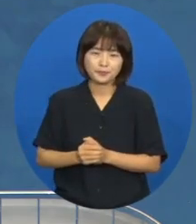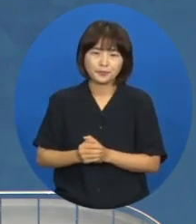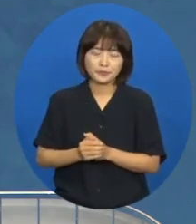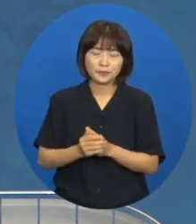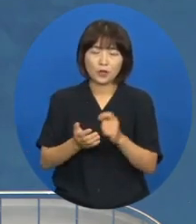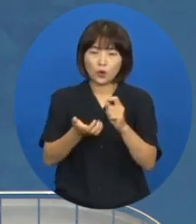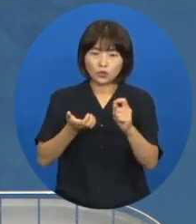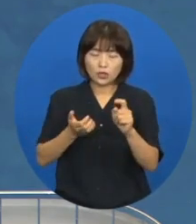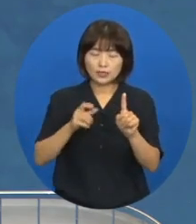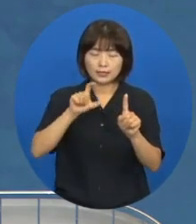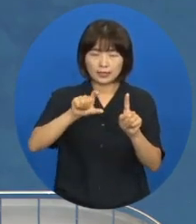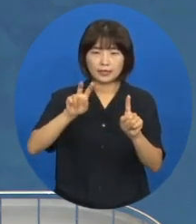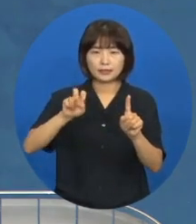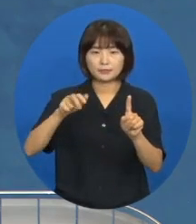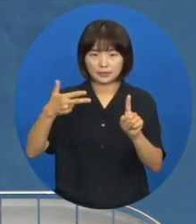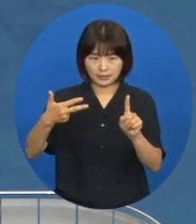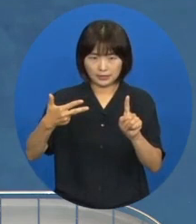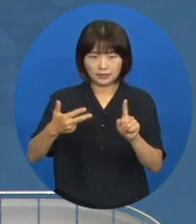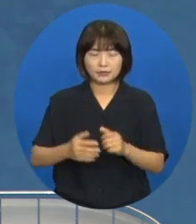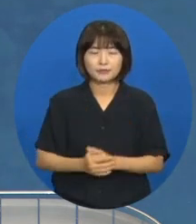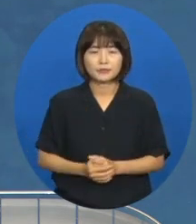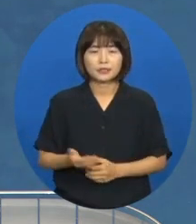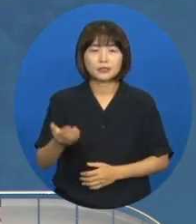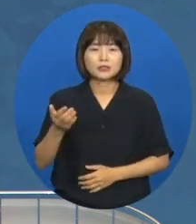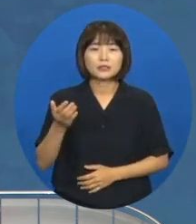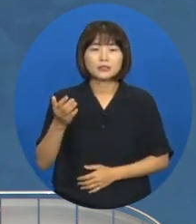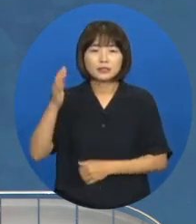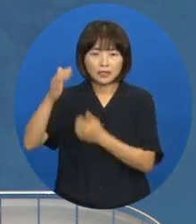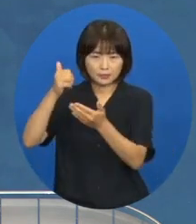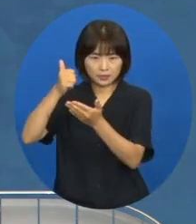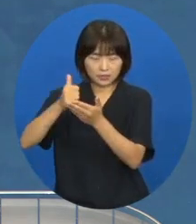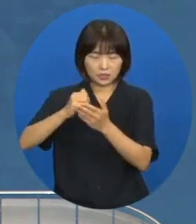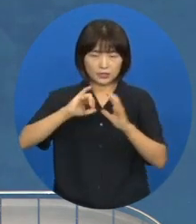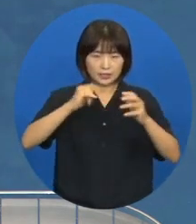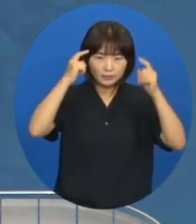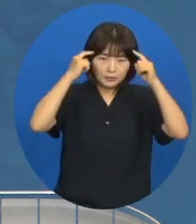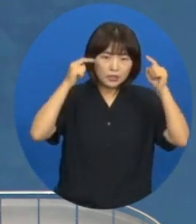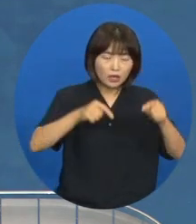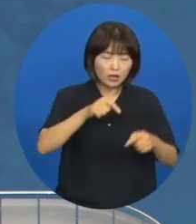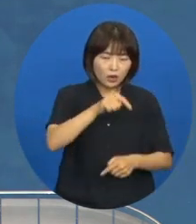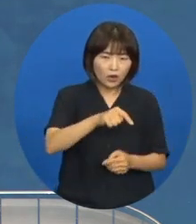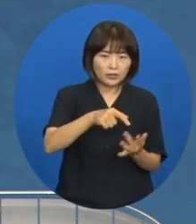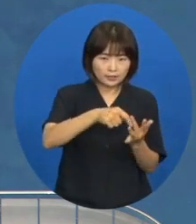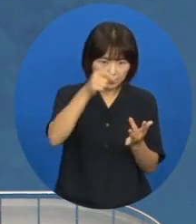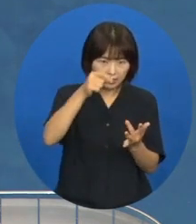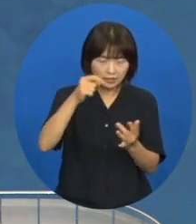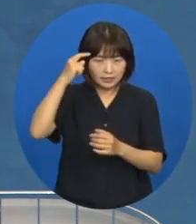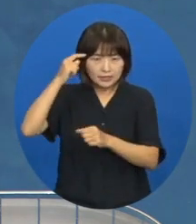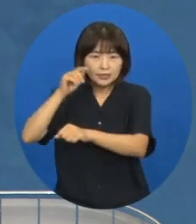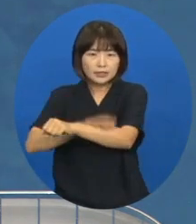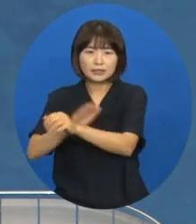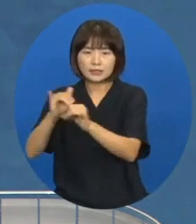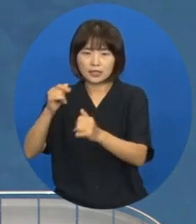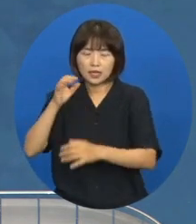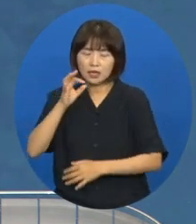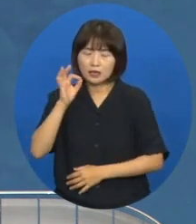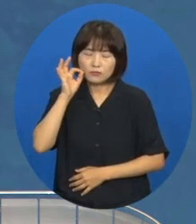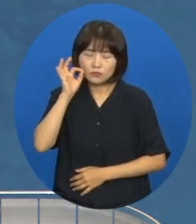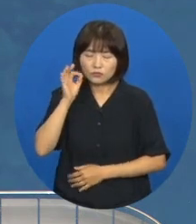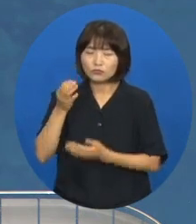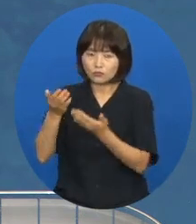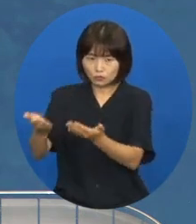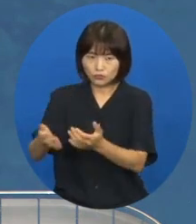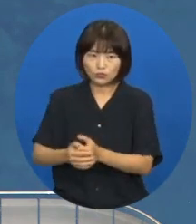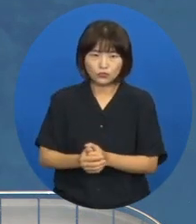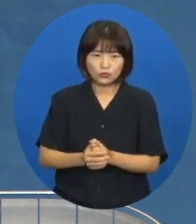고린도전서 1장 27절 말씀이에요. 하나님께서 세상에 미련한 것을 택하사 지혜 있는 자들을 부끄럽게 하려